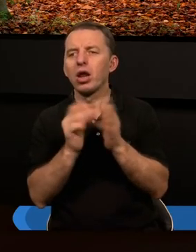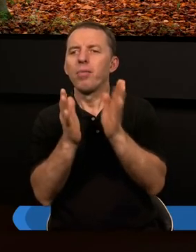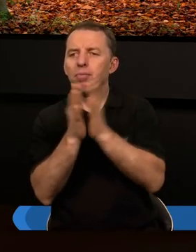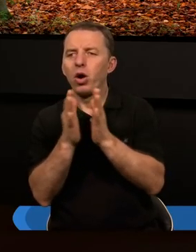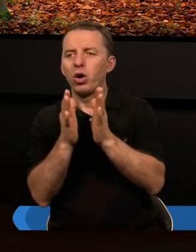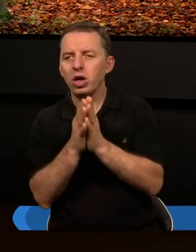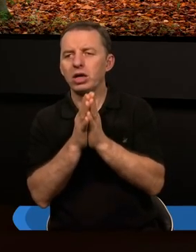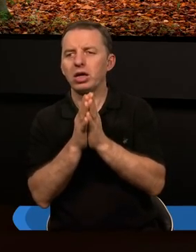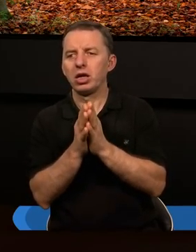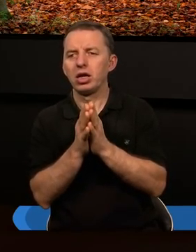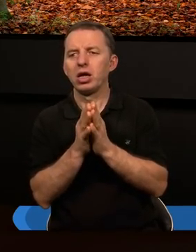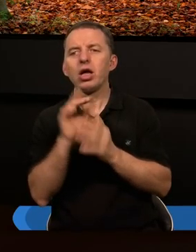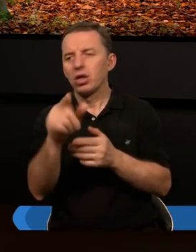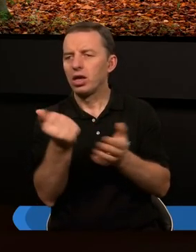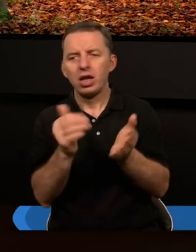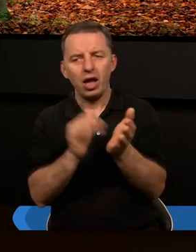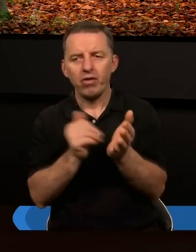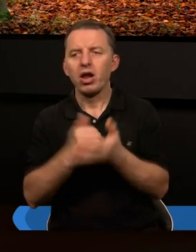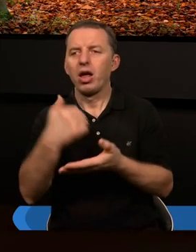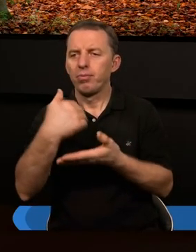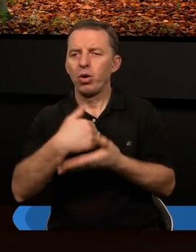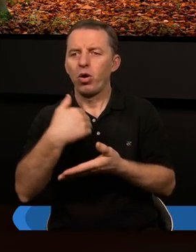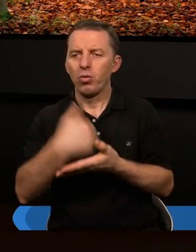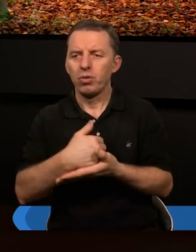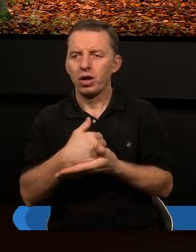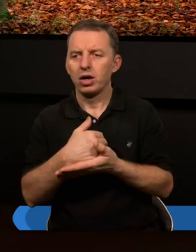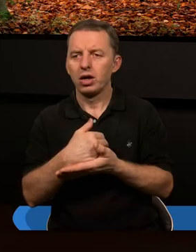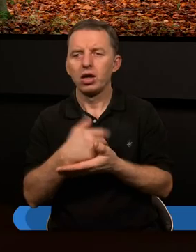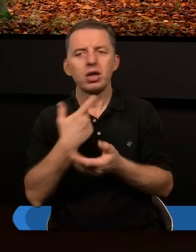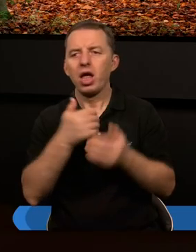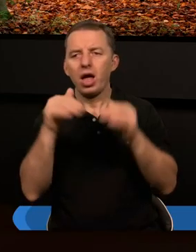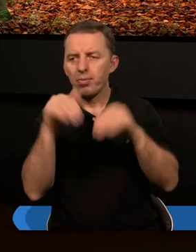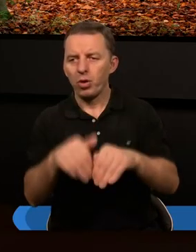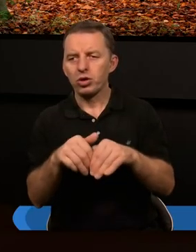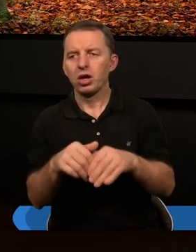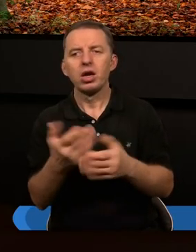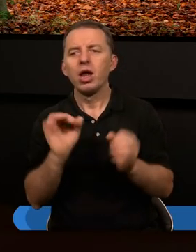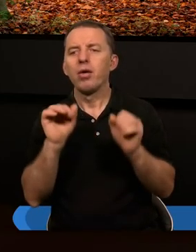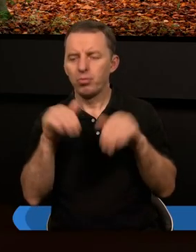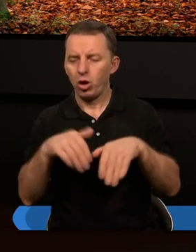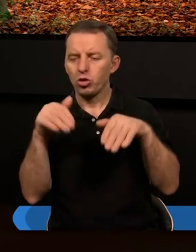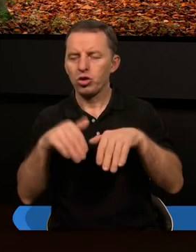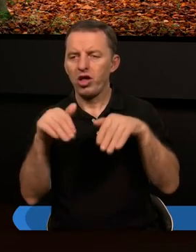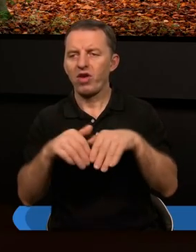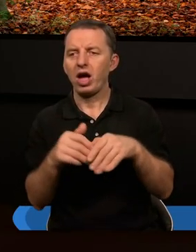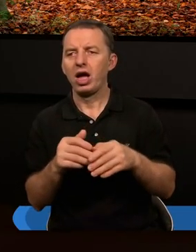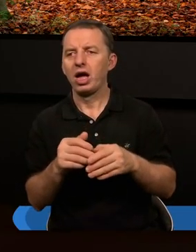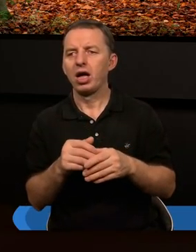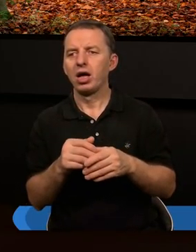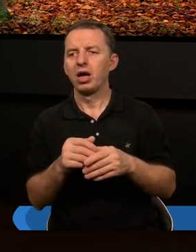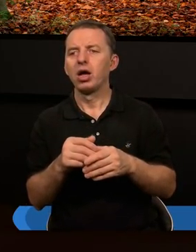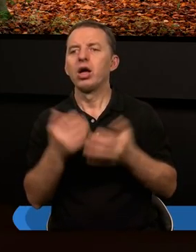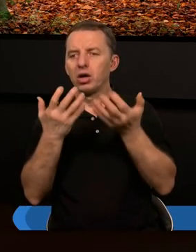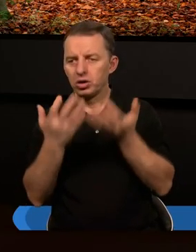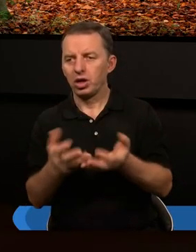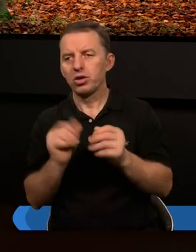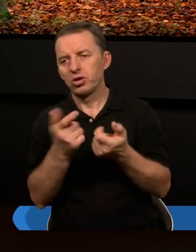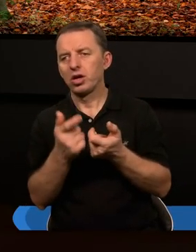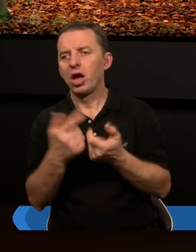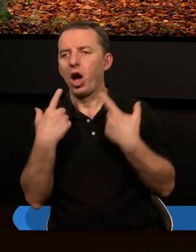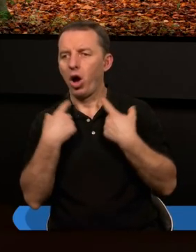modlić. I to niezwykle pomaga, bo my nie możemy. To nie jest możliwe nawet chcieć się